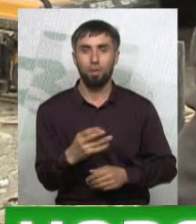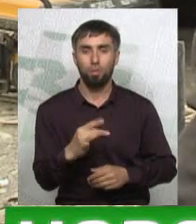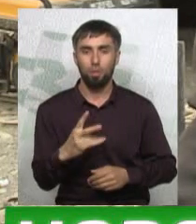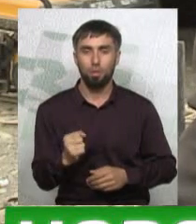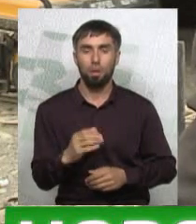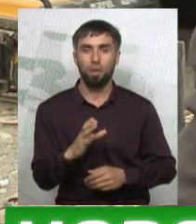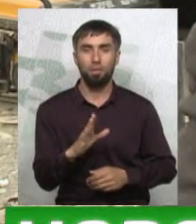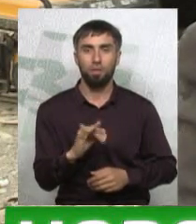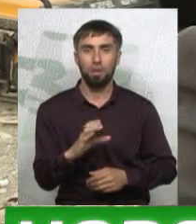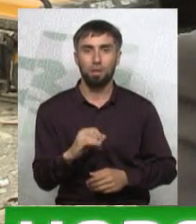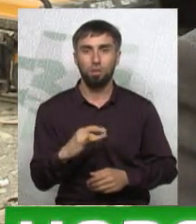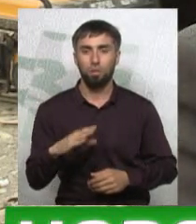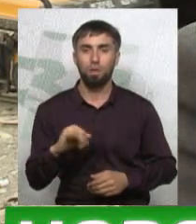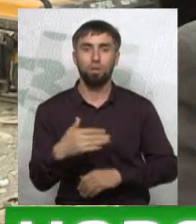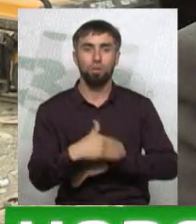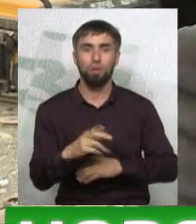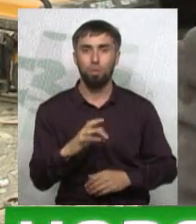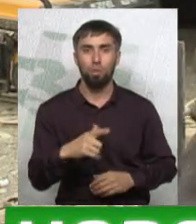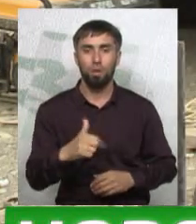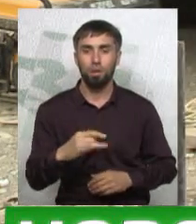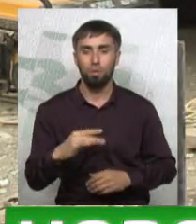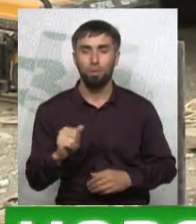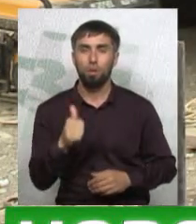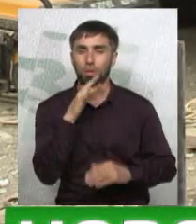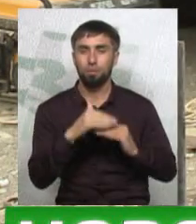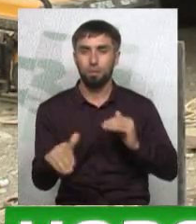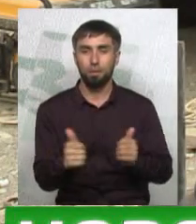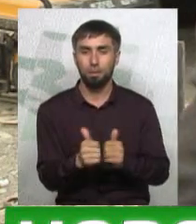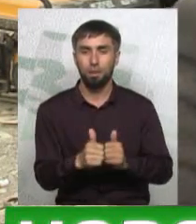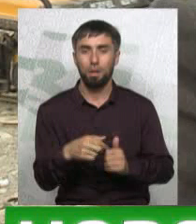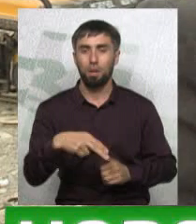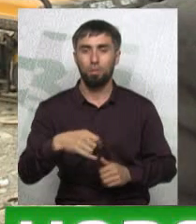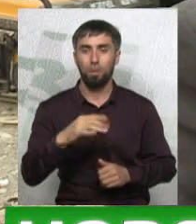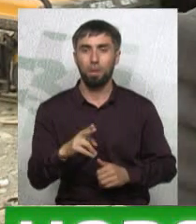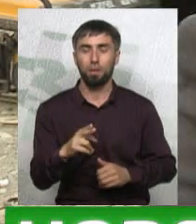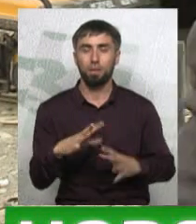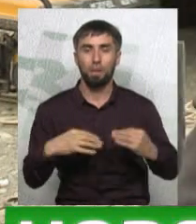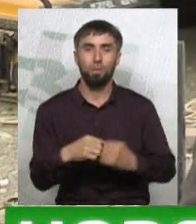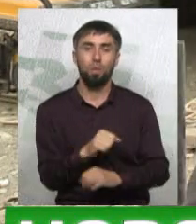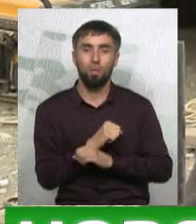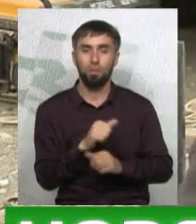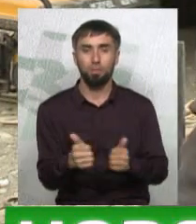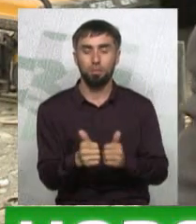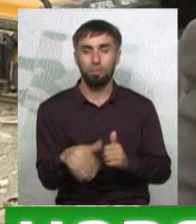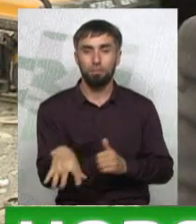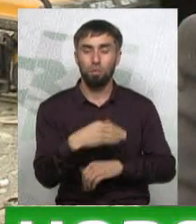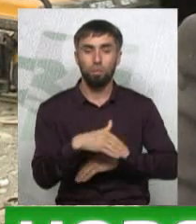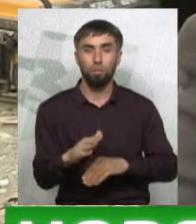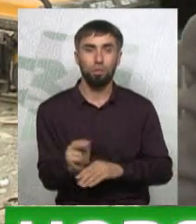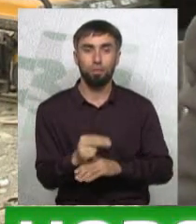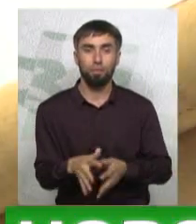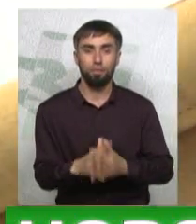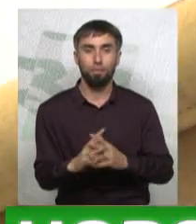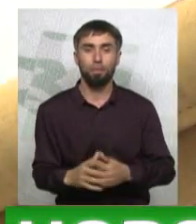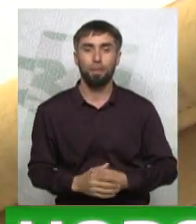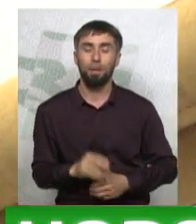улицы Висаитова. И улица Богатырева, это территория, прилегающая к парку семейного отдыха и к пруду. Планируется также благоустроить сквер на